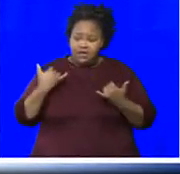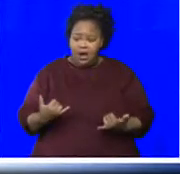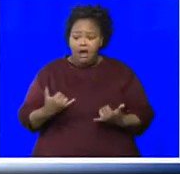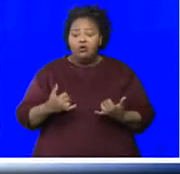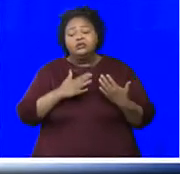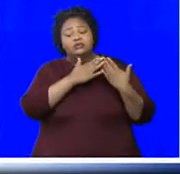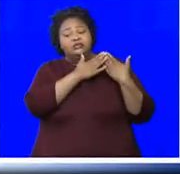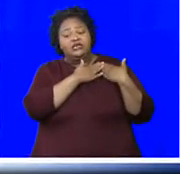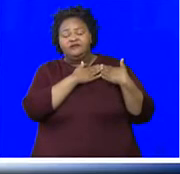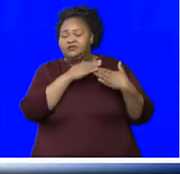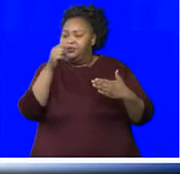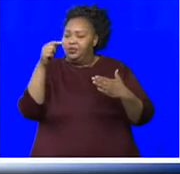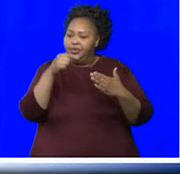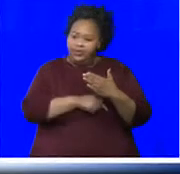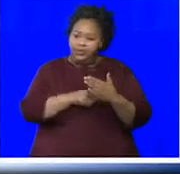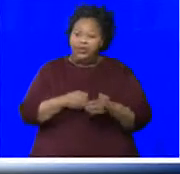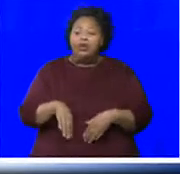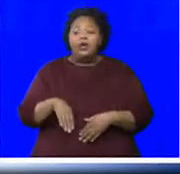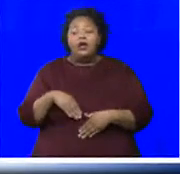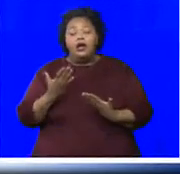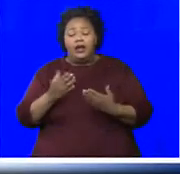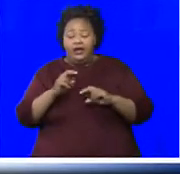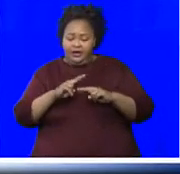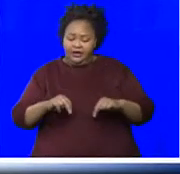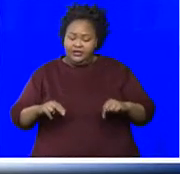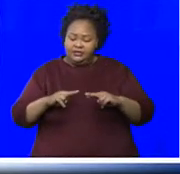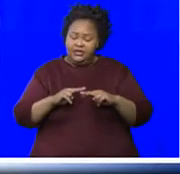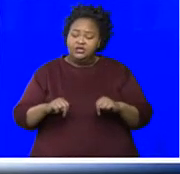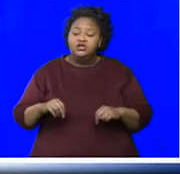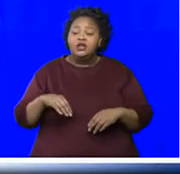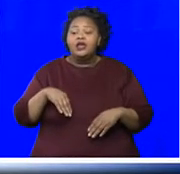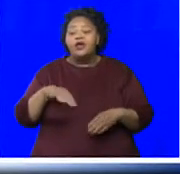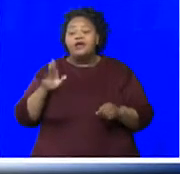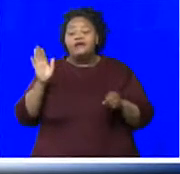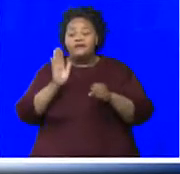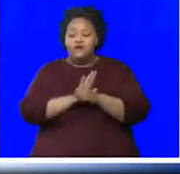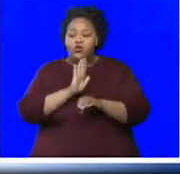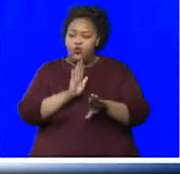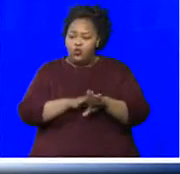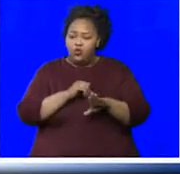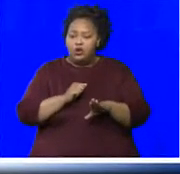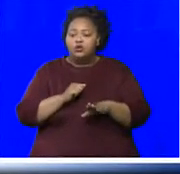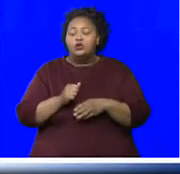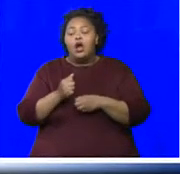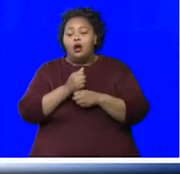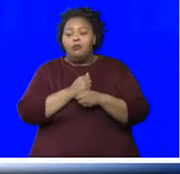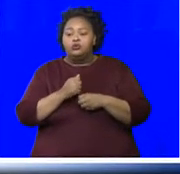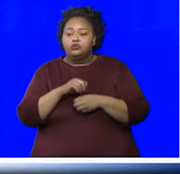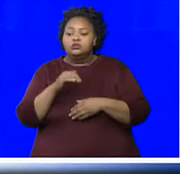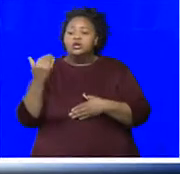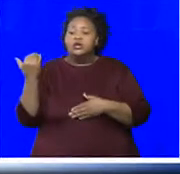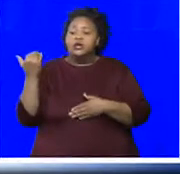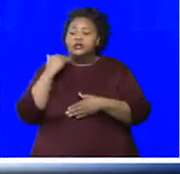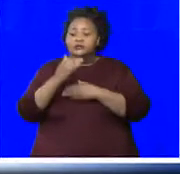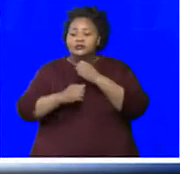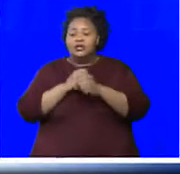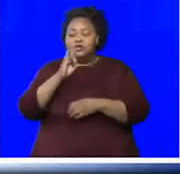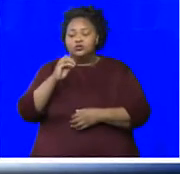Nangoba kusede liphenyelo luphelele kuveta ukuthi lokubulawa nekushisa kwempahla kuhambisana netiphitsiphitsi letibe khona even eminyakeni